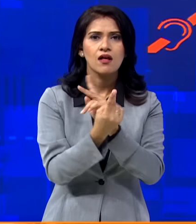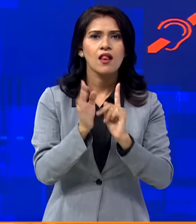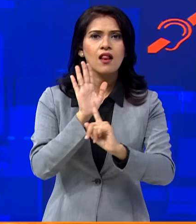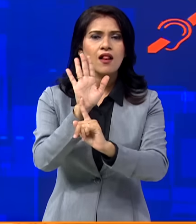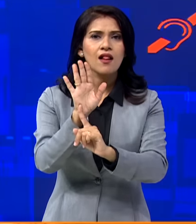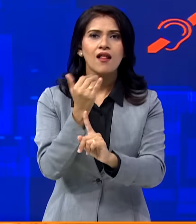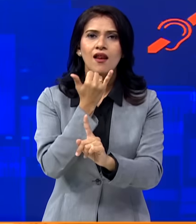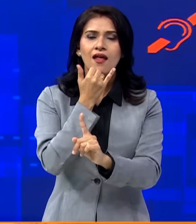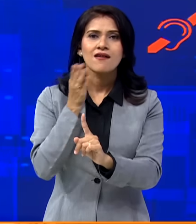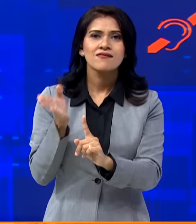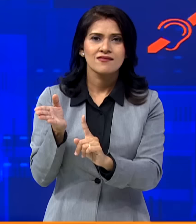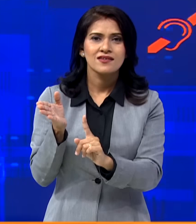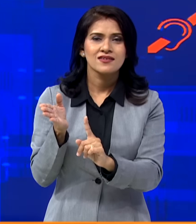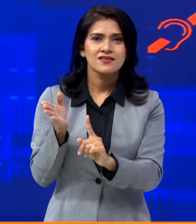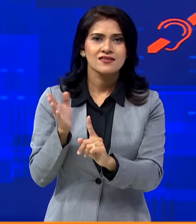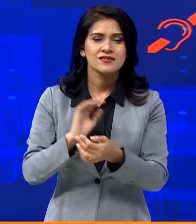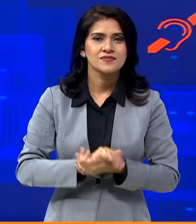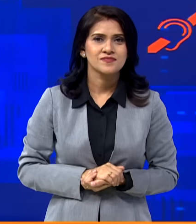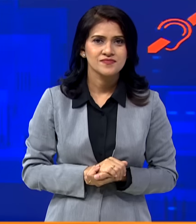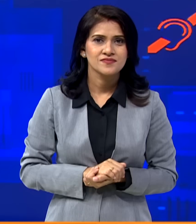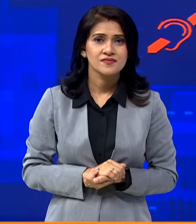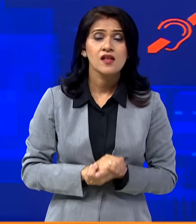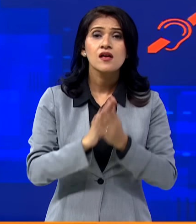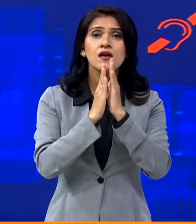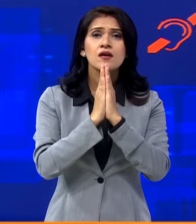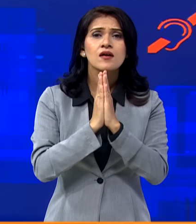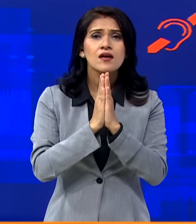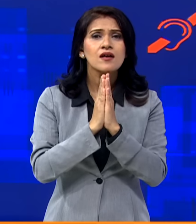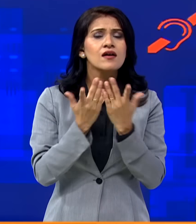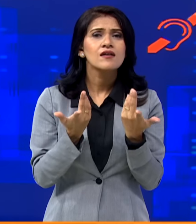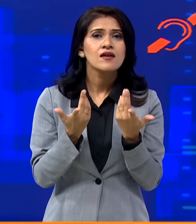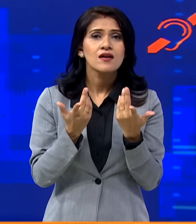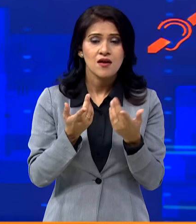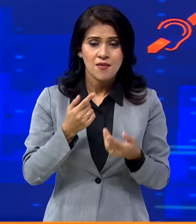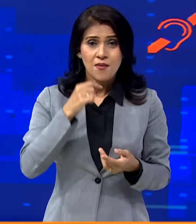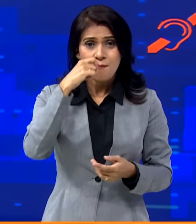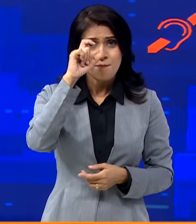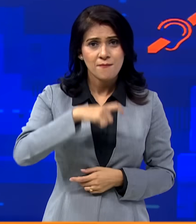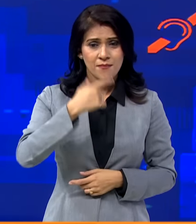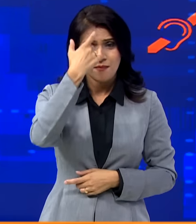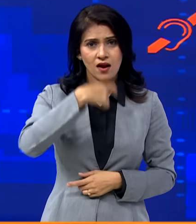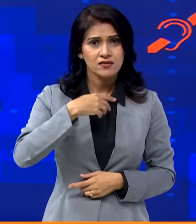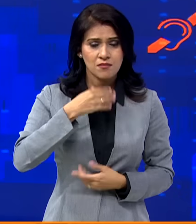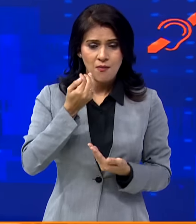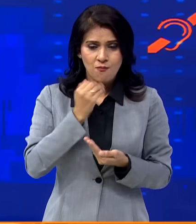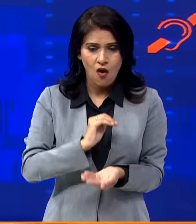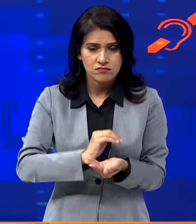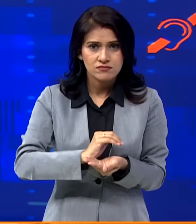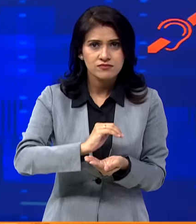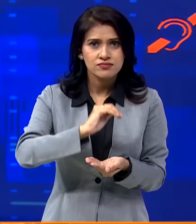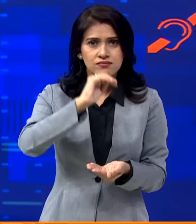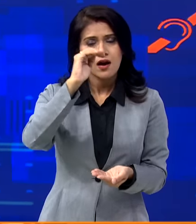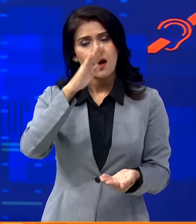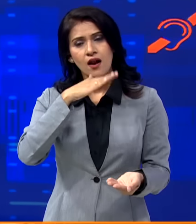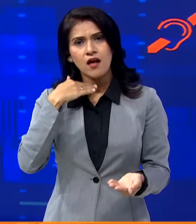हैं धर्म जो है यह तो मनुष्य के जीवन के शुरुआत से लेकर अंत तक धर्म से विमुख नहीं हो सकता